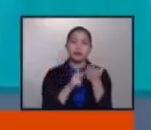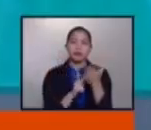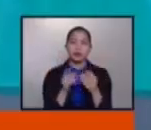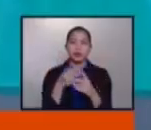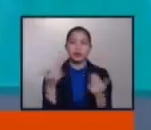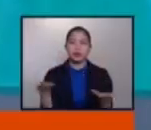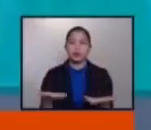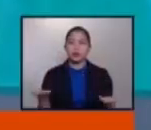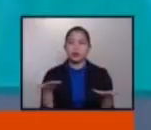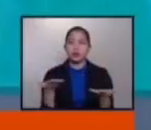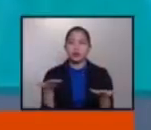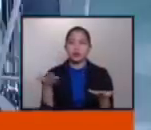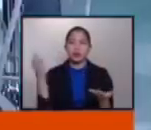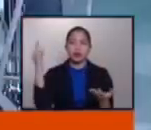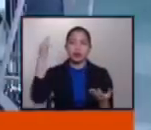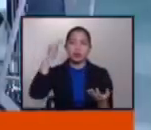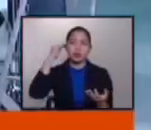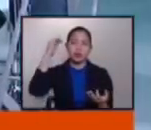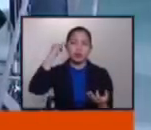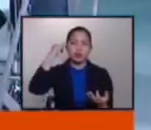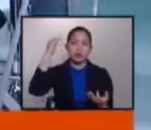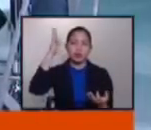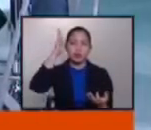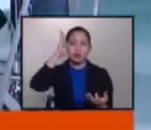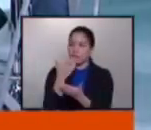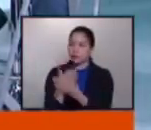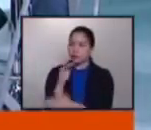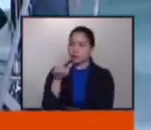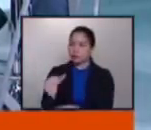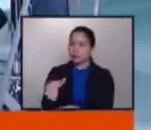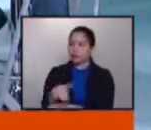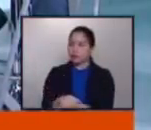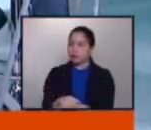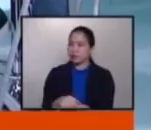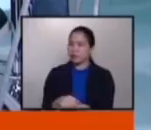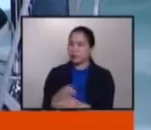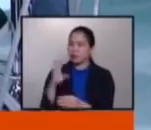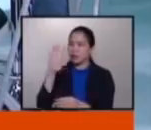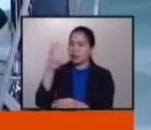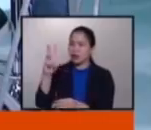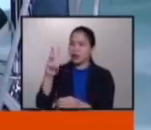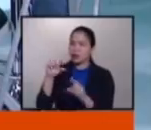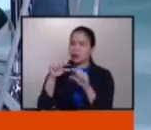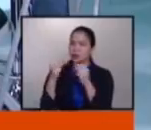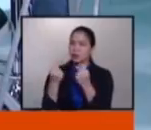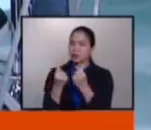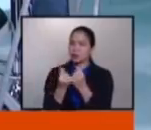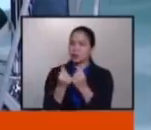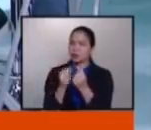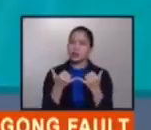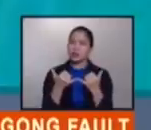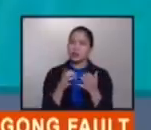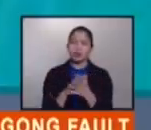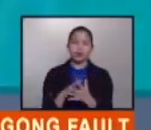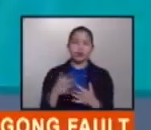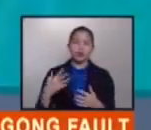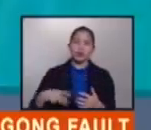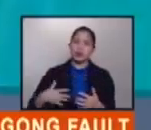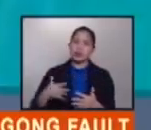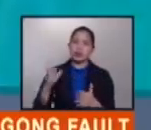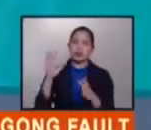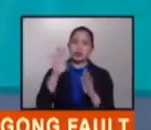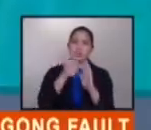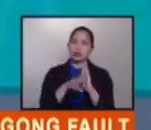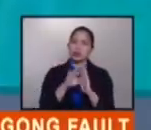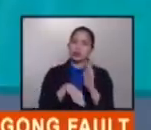Andito naman po sa ating studio ngayon si Ginoong Isidro Brezo. At anim niya pa mga kasamahan, mga SG, ang kanilang reklamo, sobrang baba